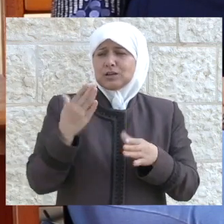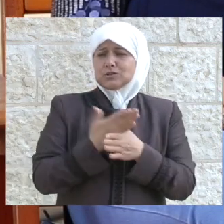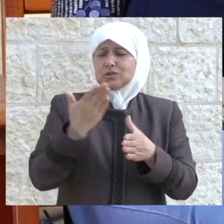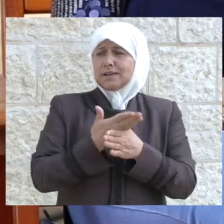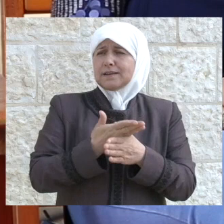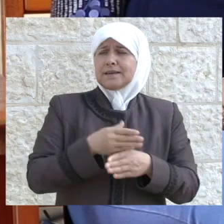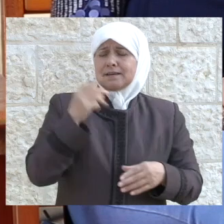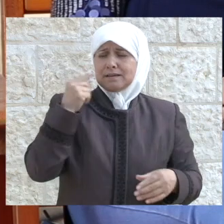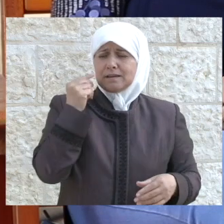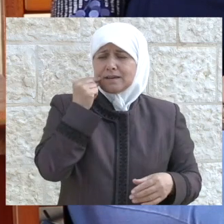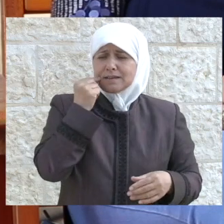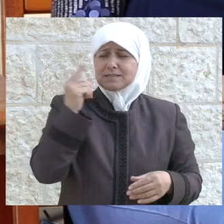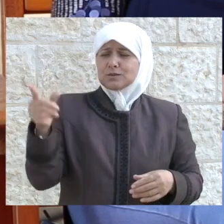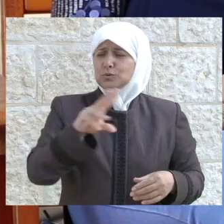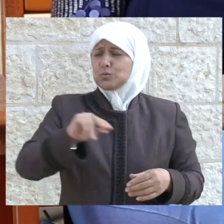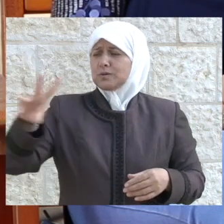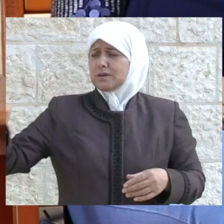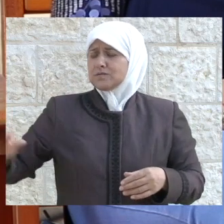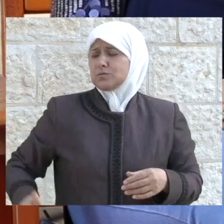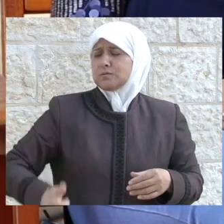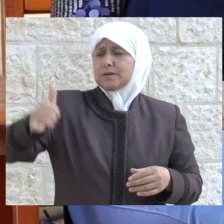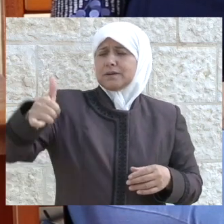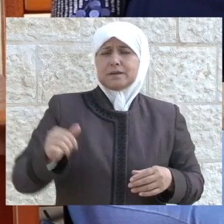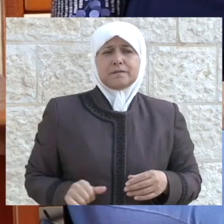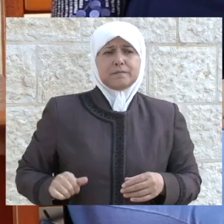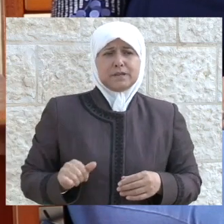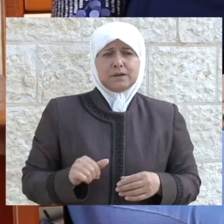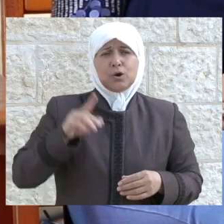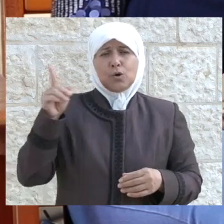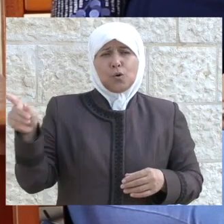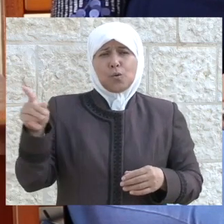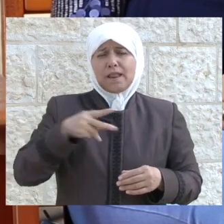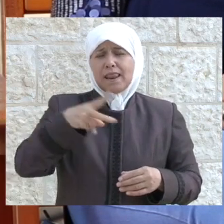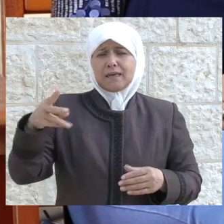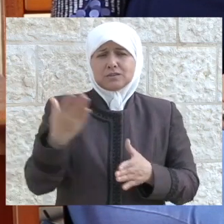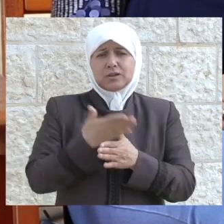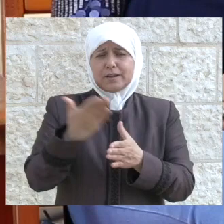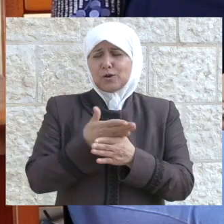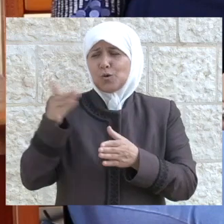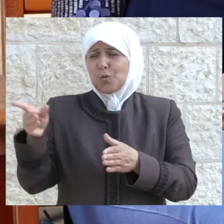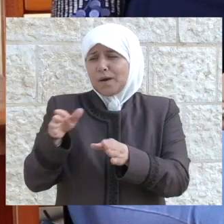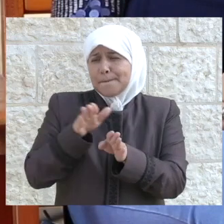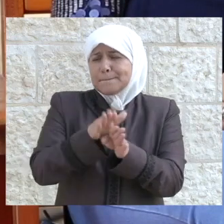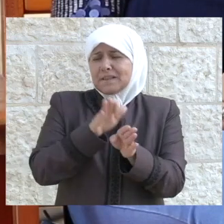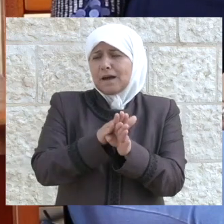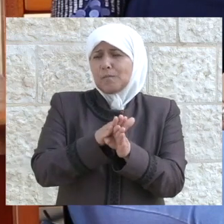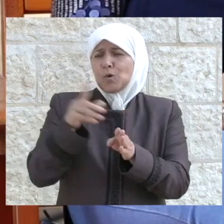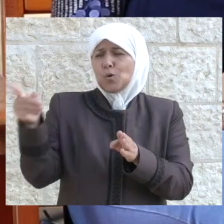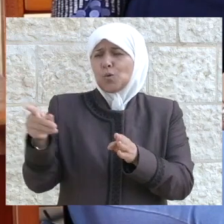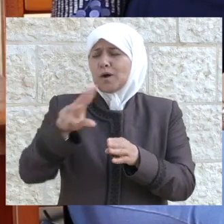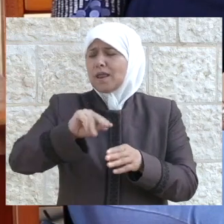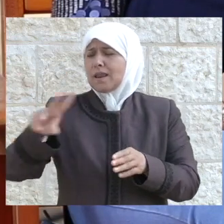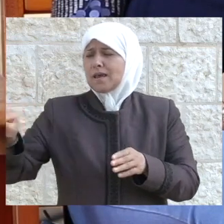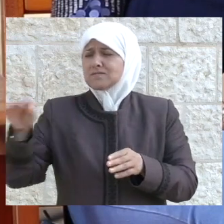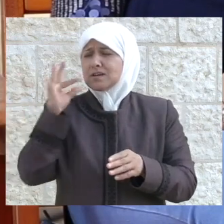لحتى يكون مثال للقدوة الحسنة اللي بيأثر وبتأثر في البيئة المحيطة حواليه كلا حسب